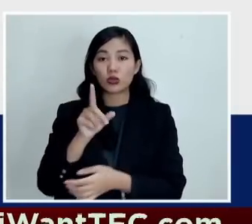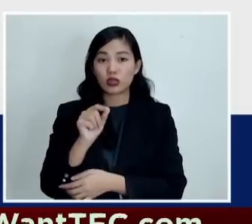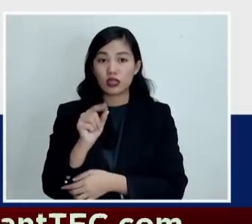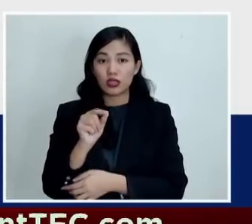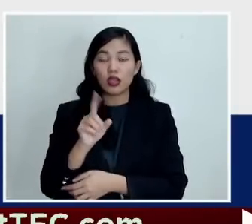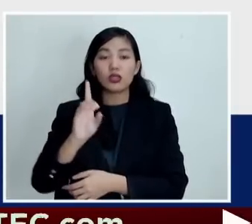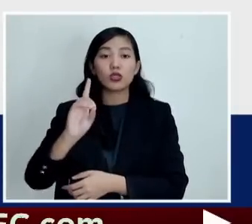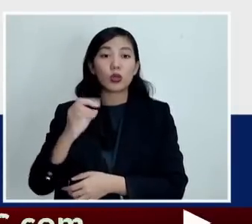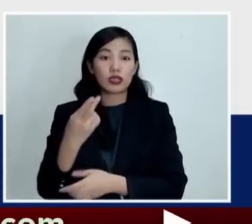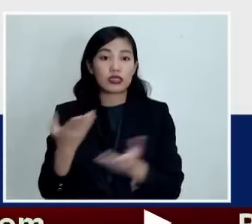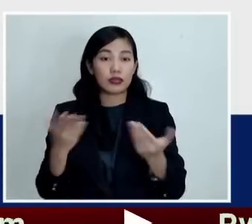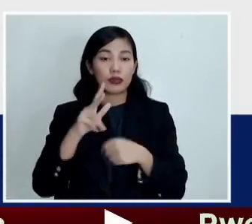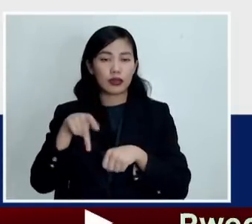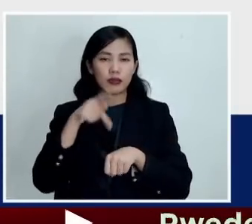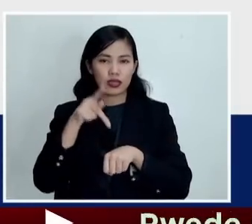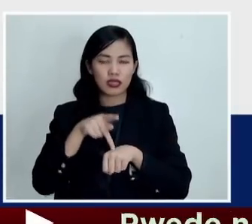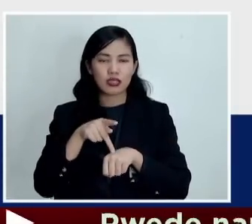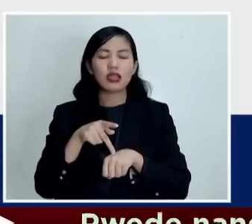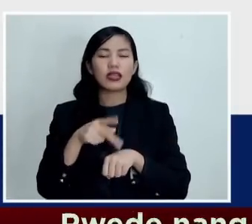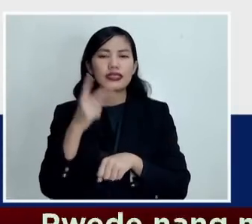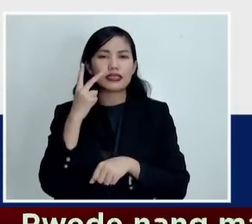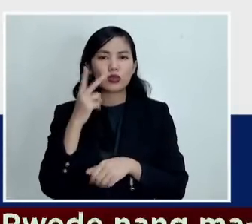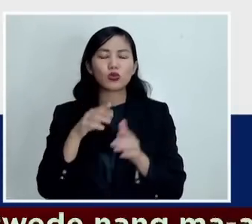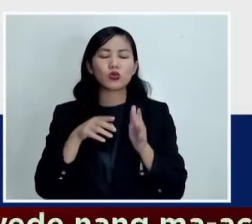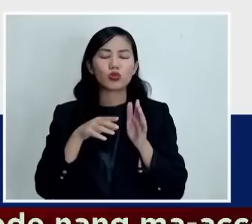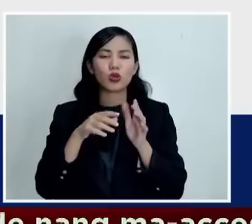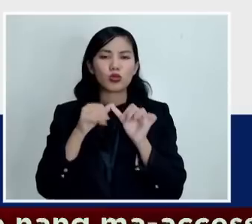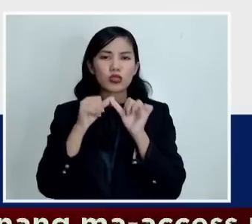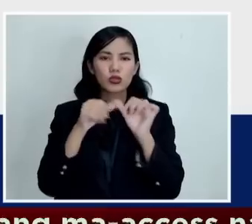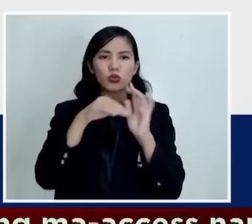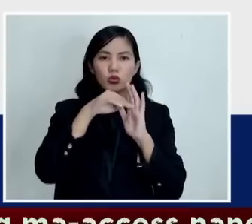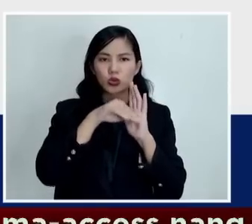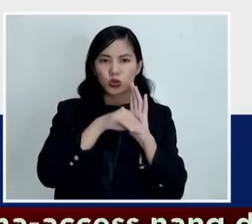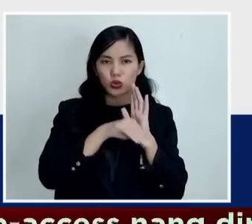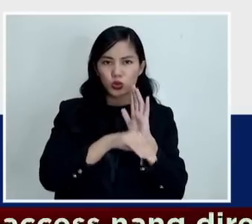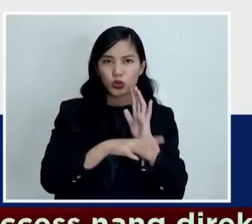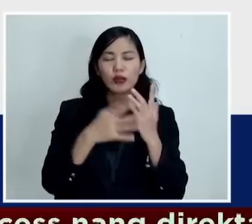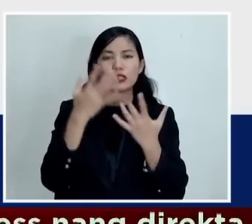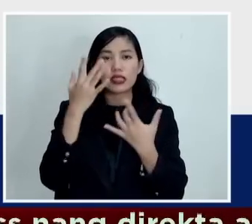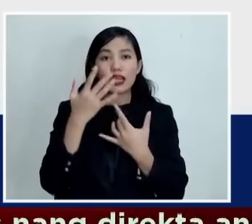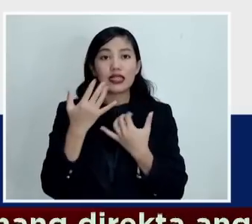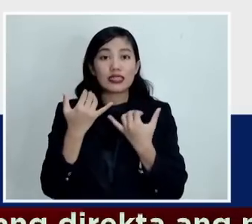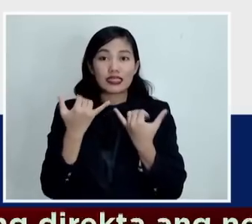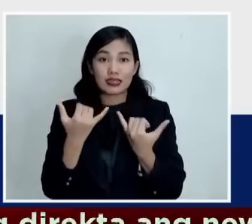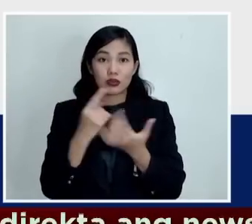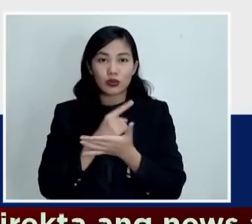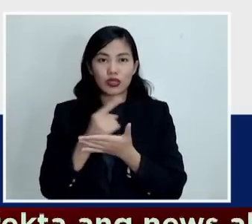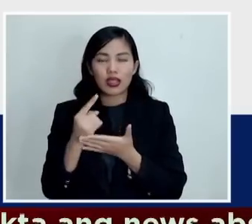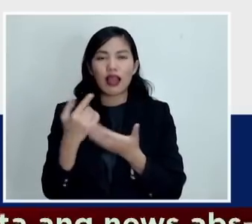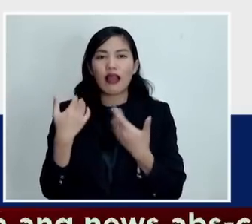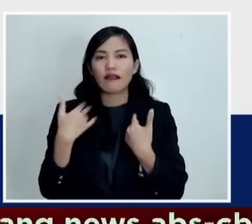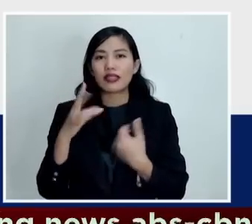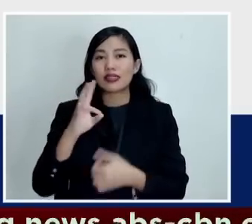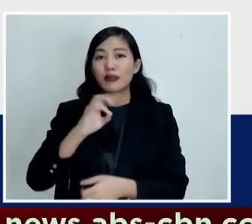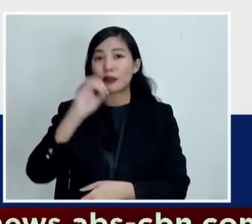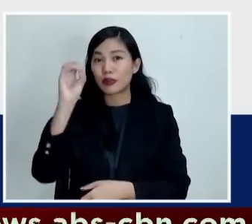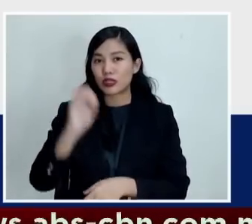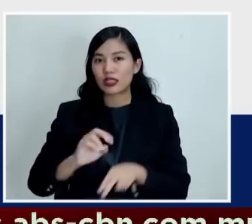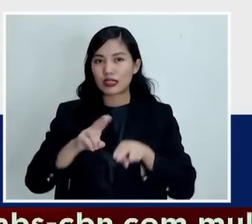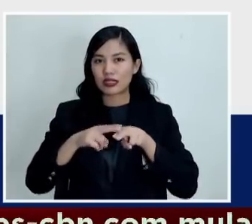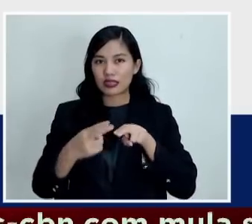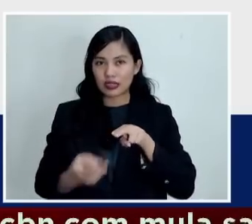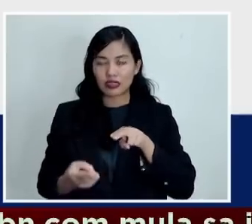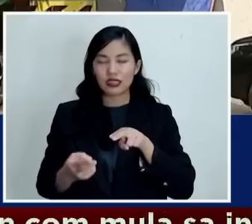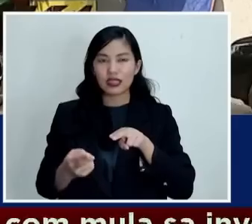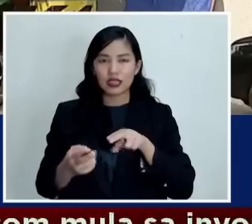nakikita ang mabagal na pagbaba ng kaso. Nitong linggo lang, mas mababa na ng 7% ang bilang ng nagkakasakit kumpara